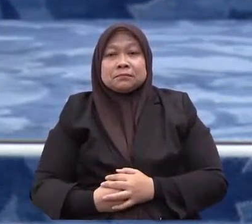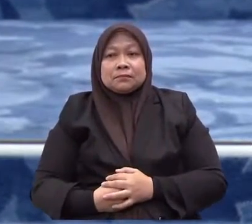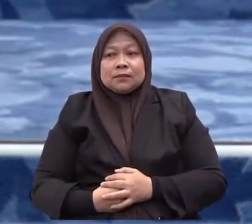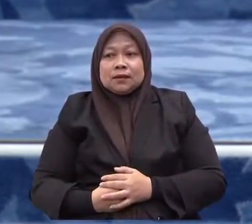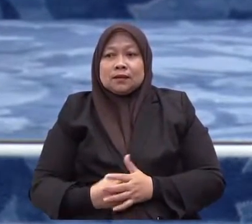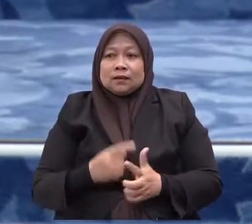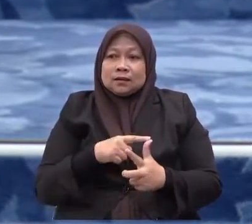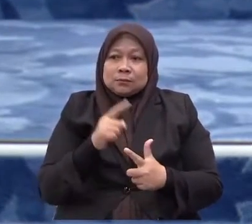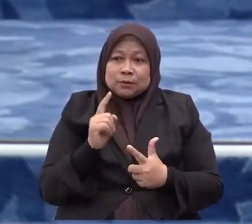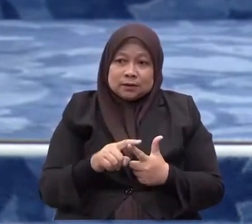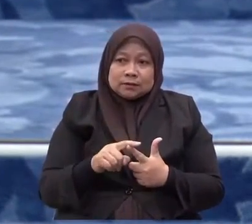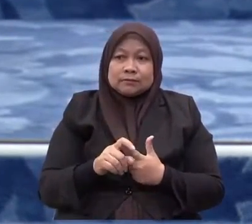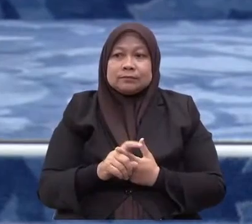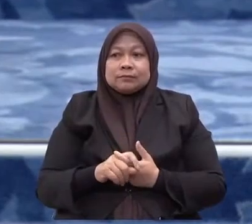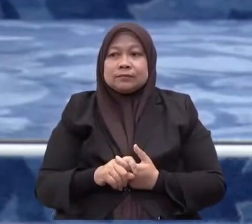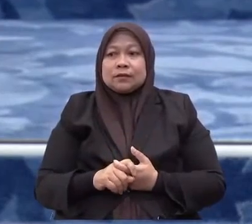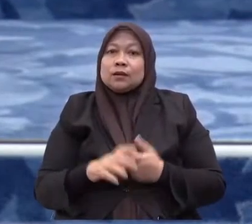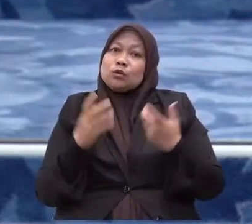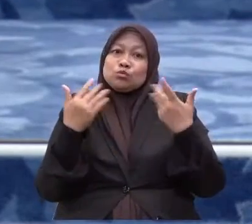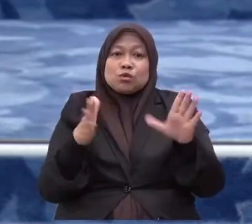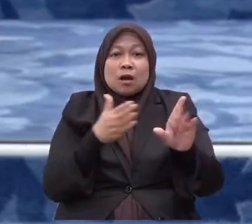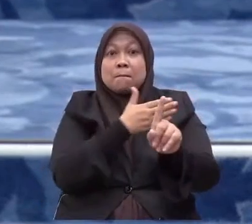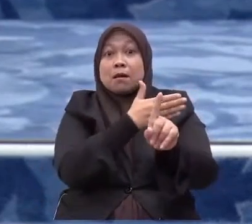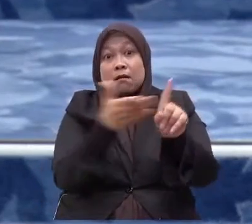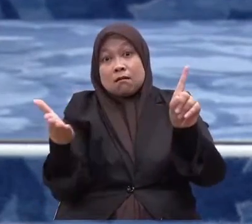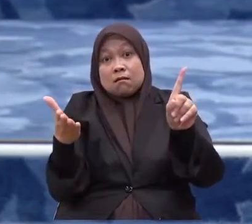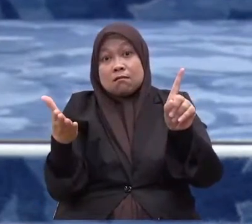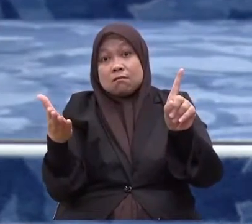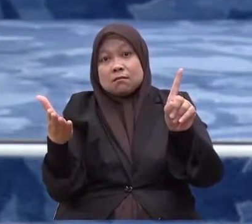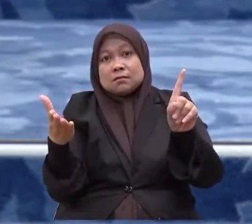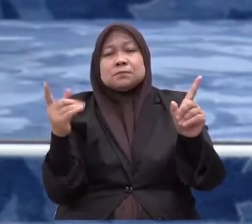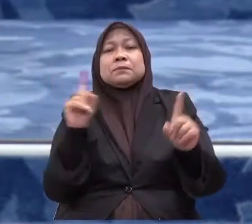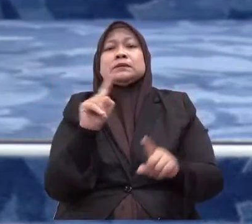kemudian telah melanggar